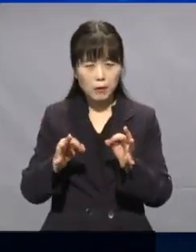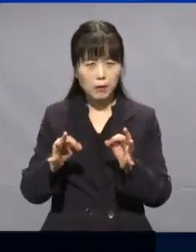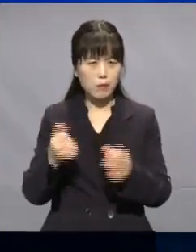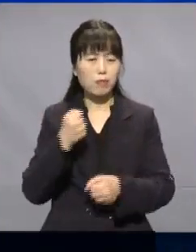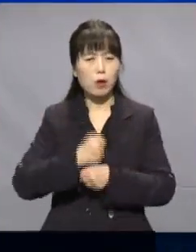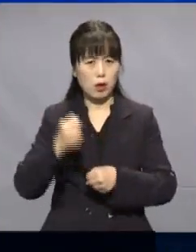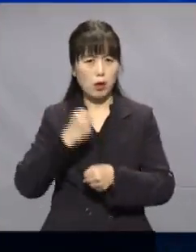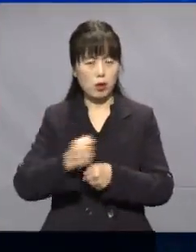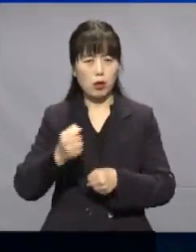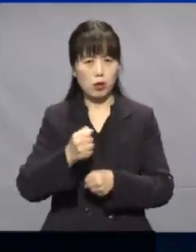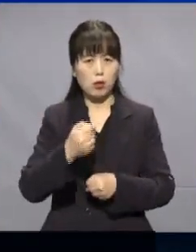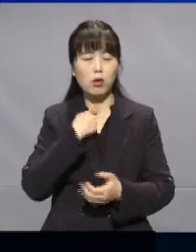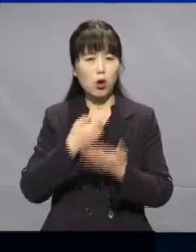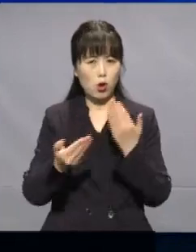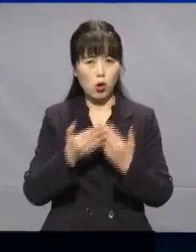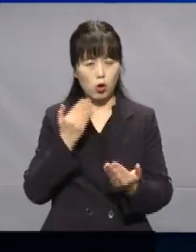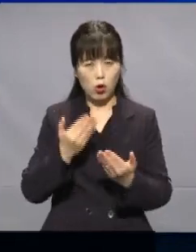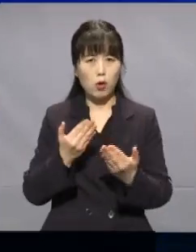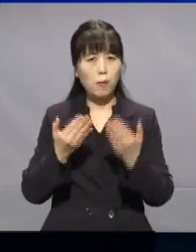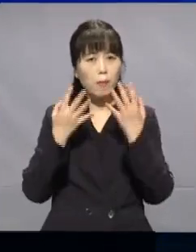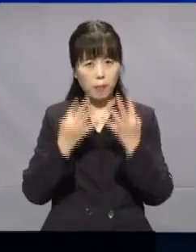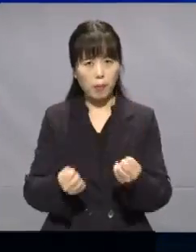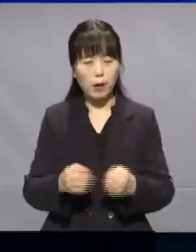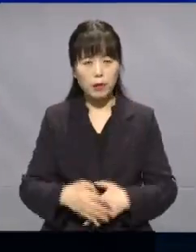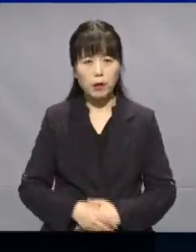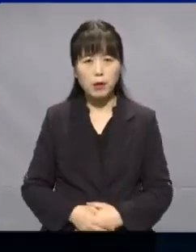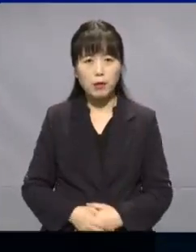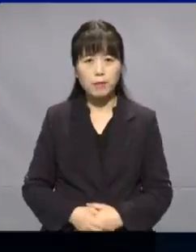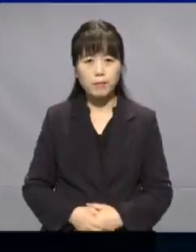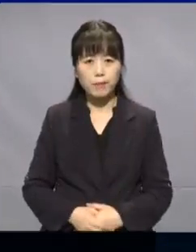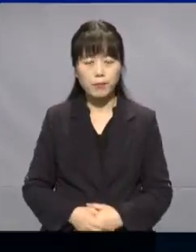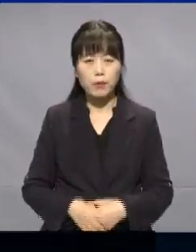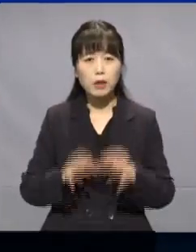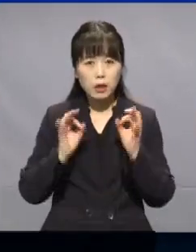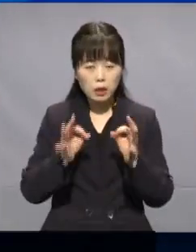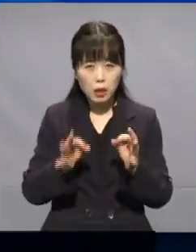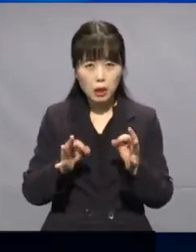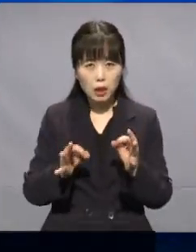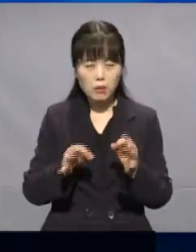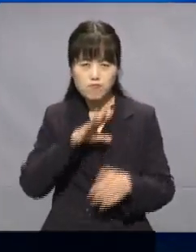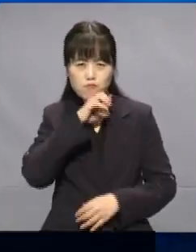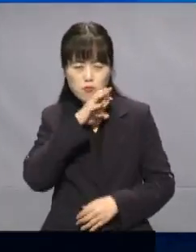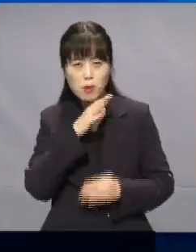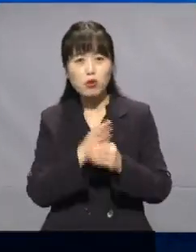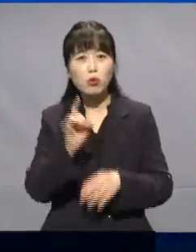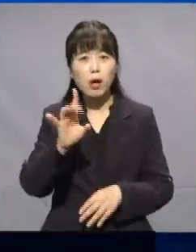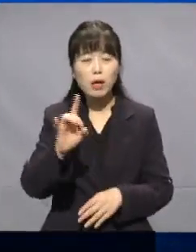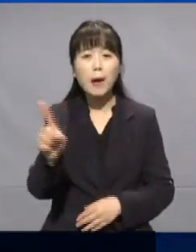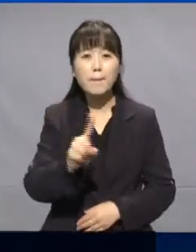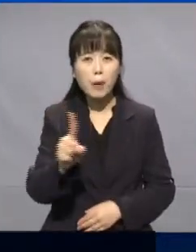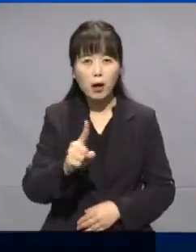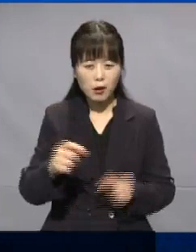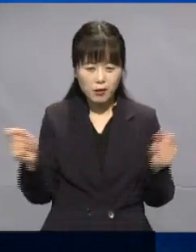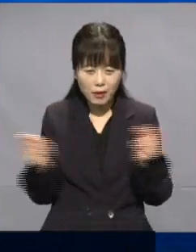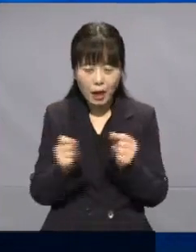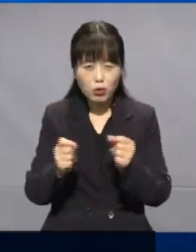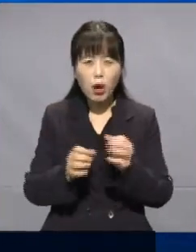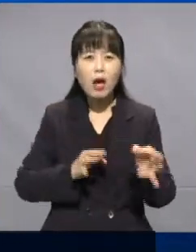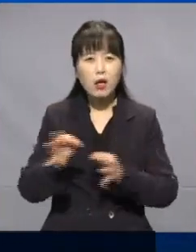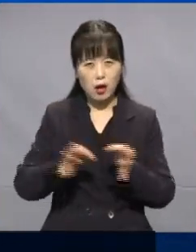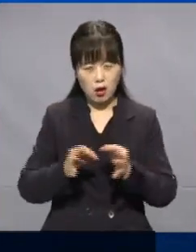당황했던 경험이 있으신 분들도 있으실 겁니다 시중은행에 대한 불만 중의 하나인데 바로 단축된